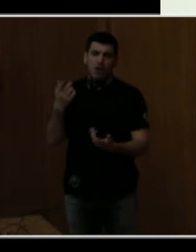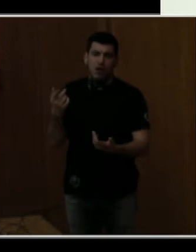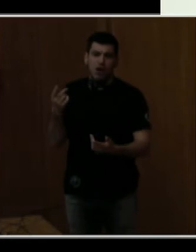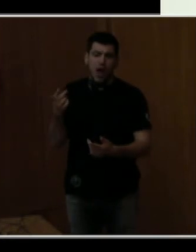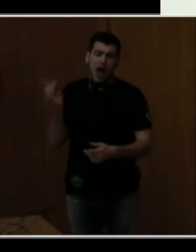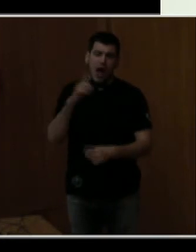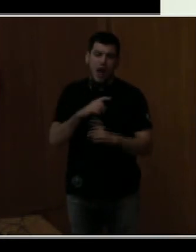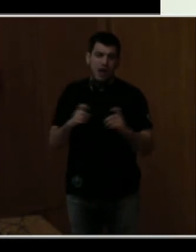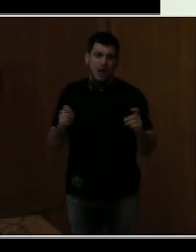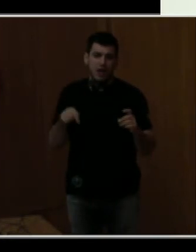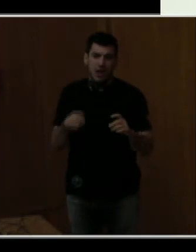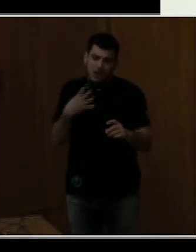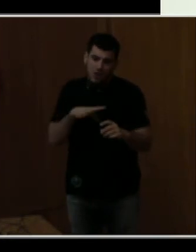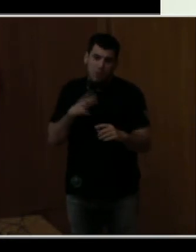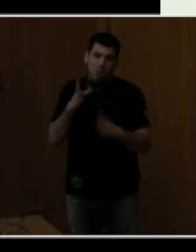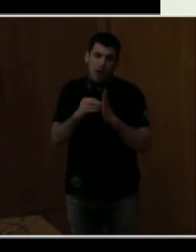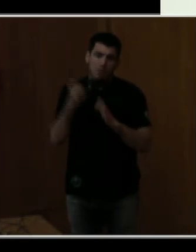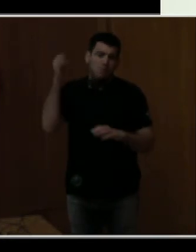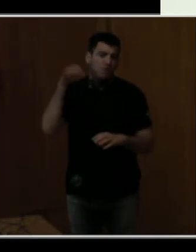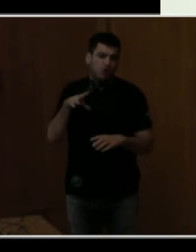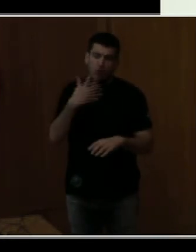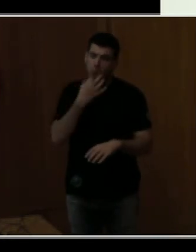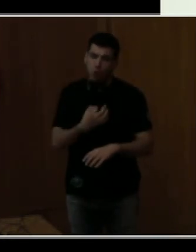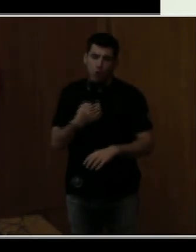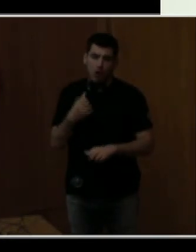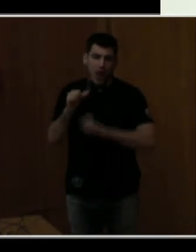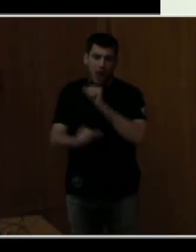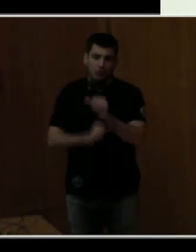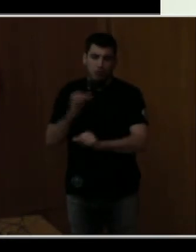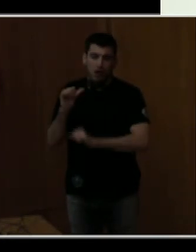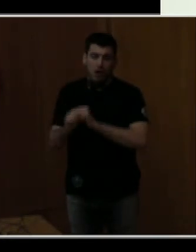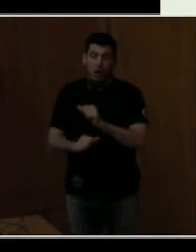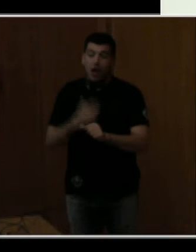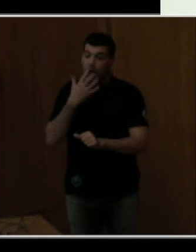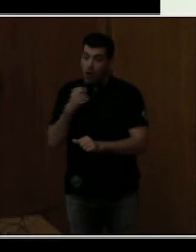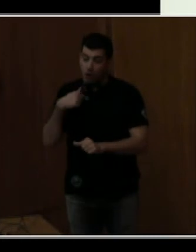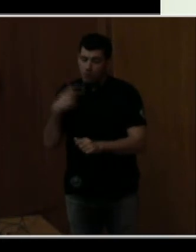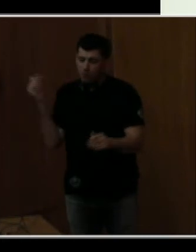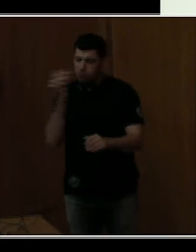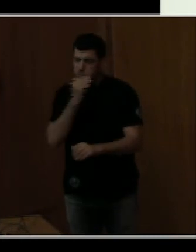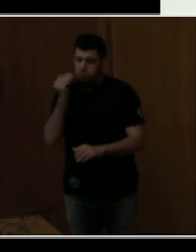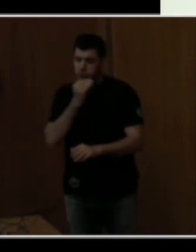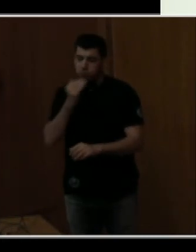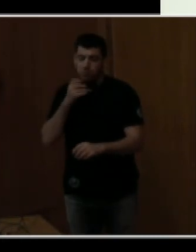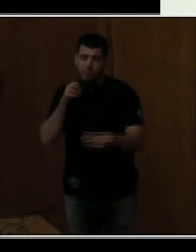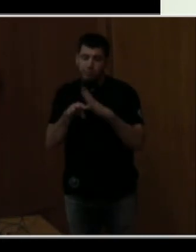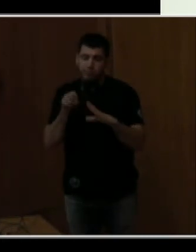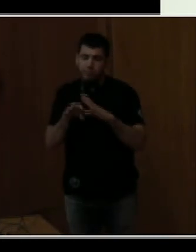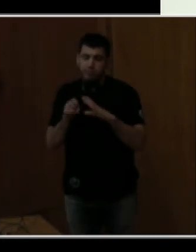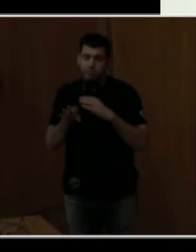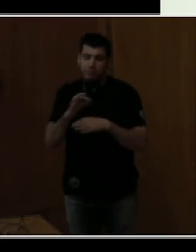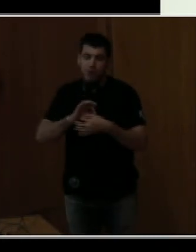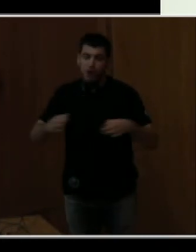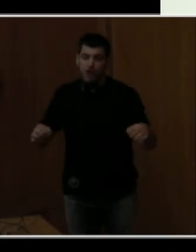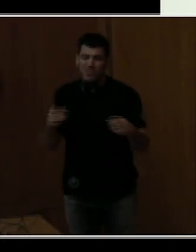χρησιμοποιήσουμε και να θέλουμε να χρησιμοποιήσουμε οπτικές επικοινωνίες? Ο λόγος λοιπόν είναι ότι έχουμε μια πάρα πολύ μεγάλη ταχύτητα δεδομένων ανά κανάλι και χρησιμοποιούμε πολλά κανάλια